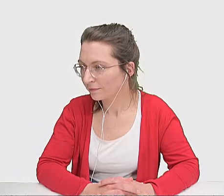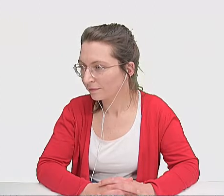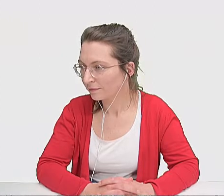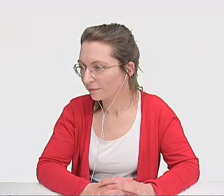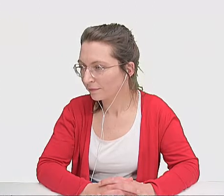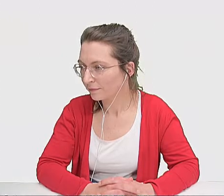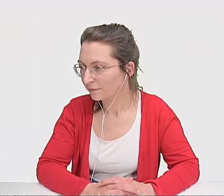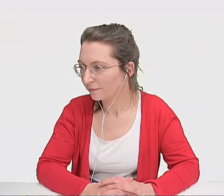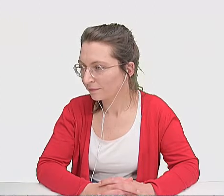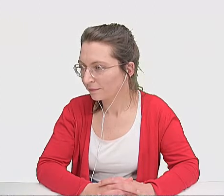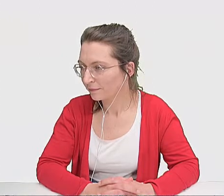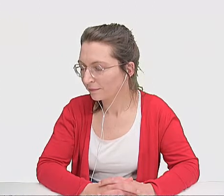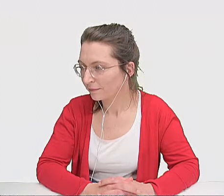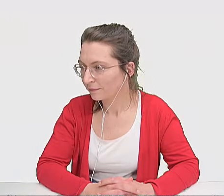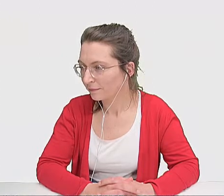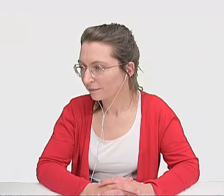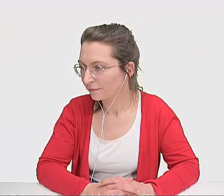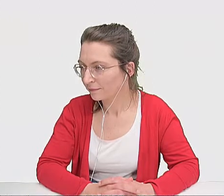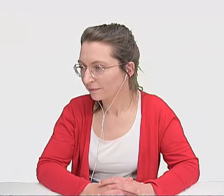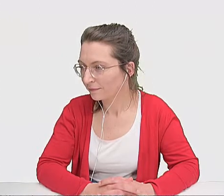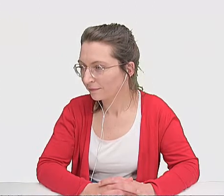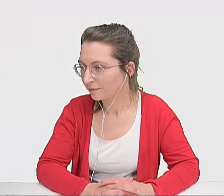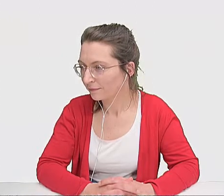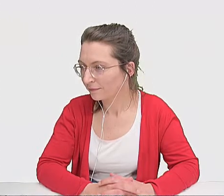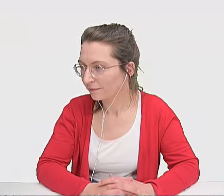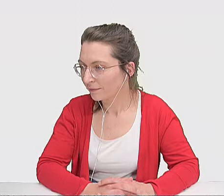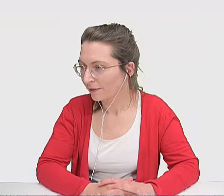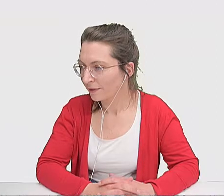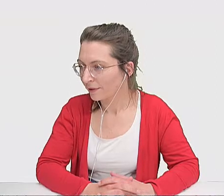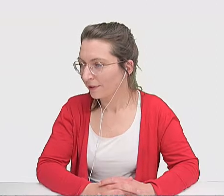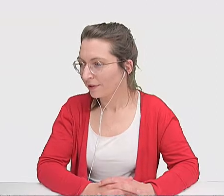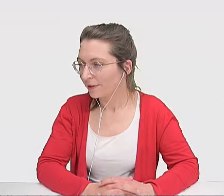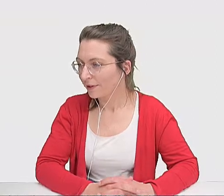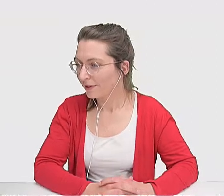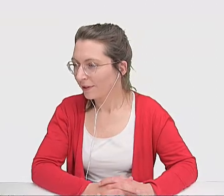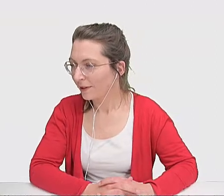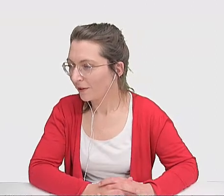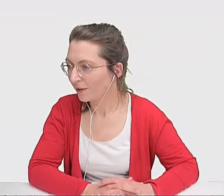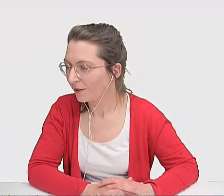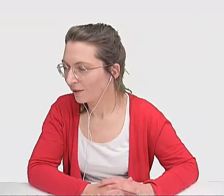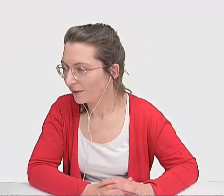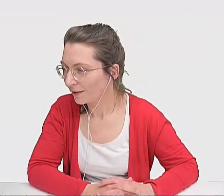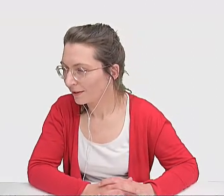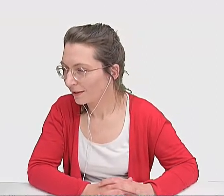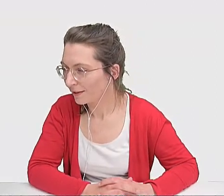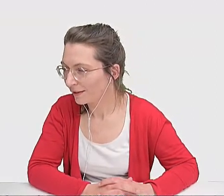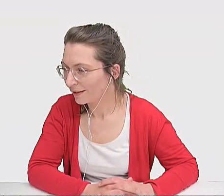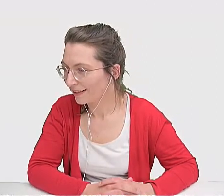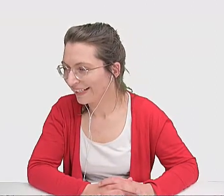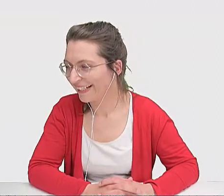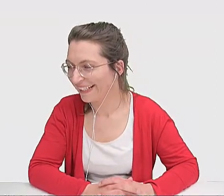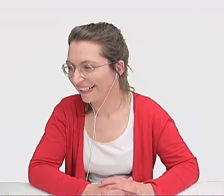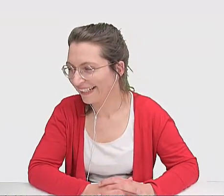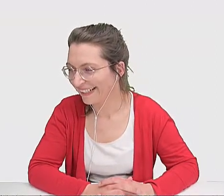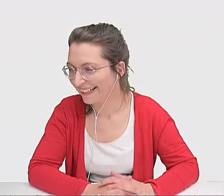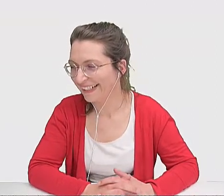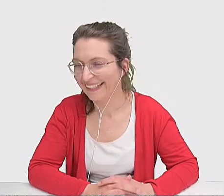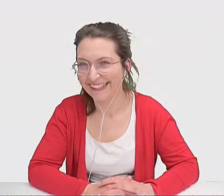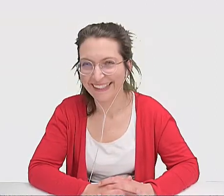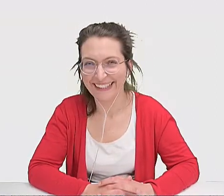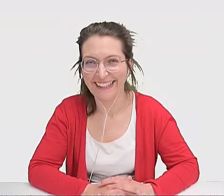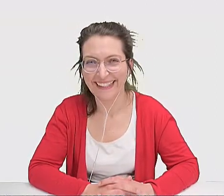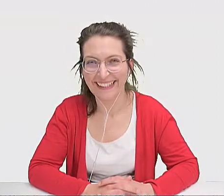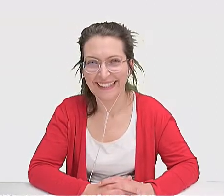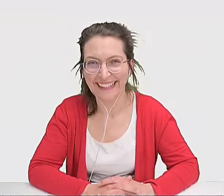werden. Ja, und das war hier diese Aufgabe Stock und Schild heißt die, ursprünglich übrigens aus Japan. Das ist vielleicht auch noch eine ganz nette